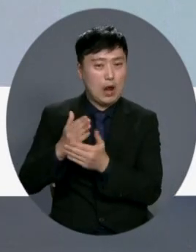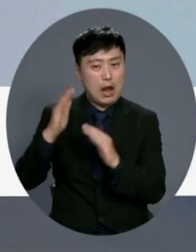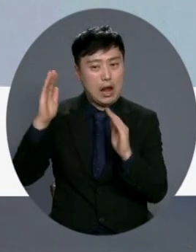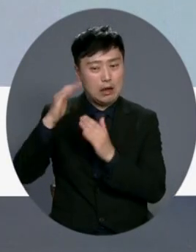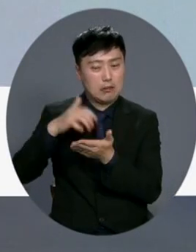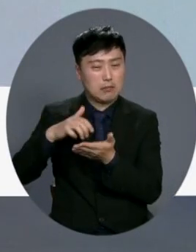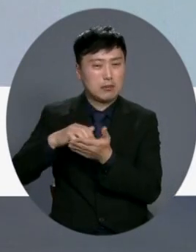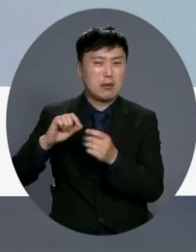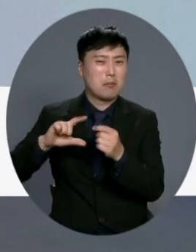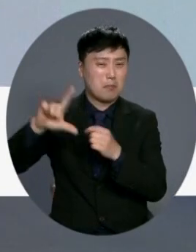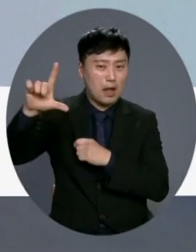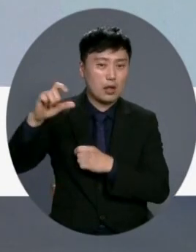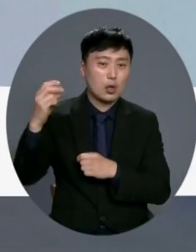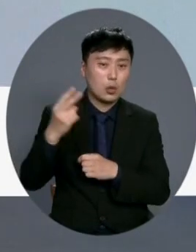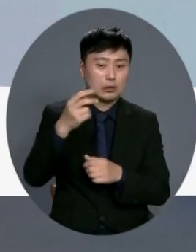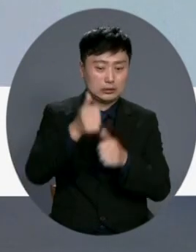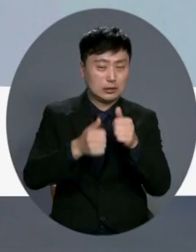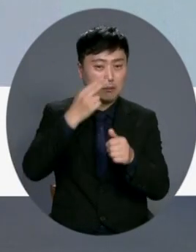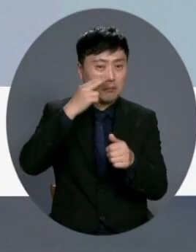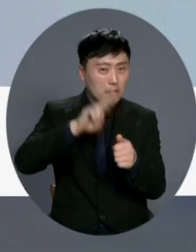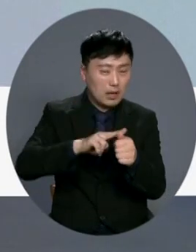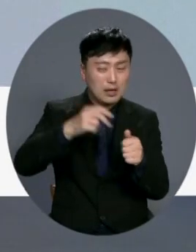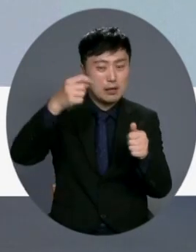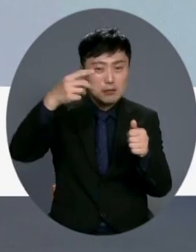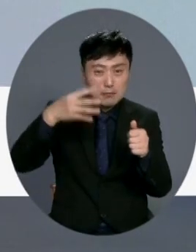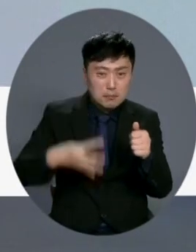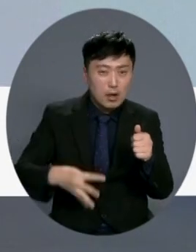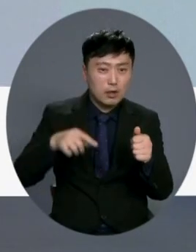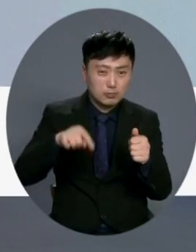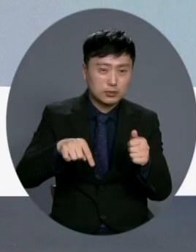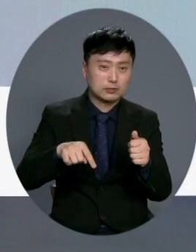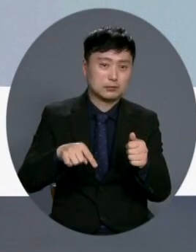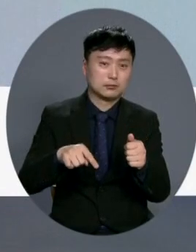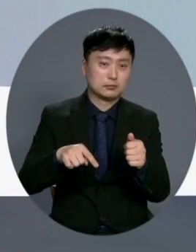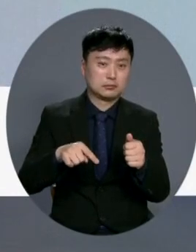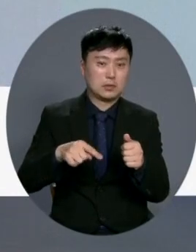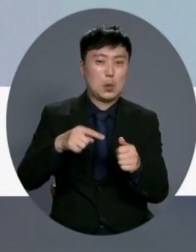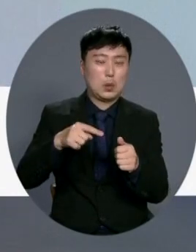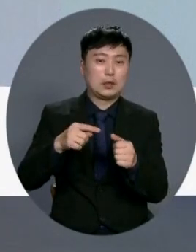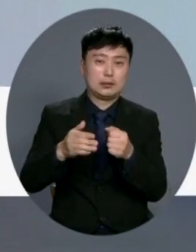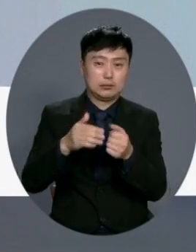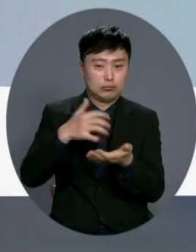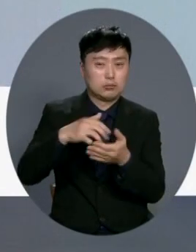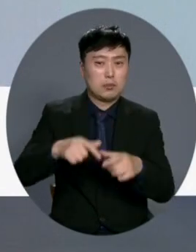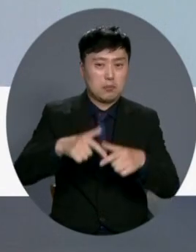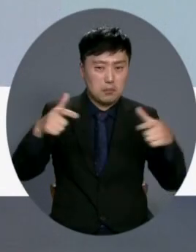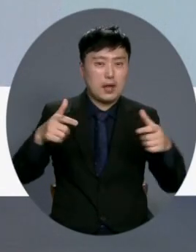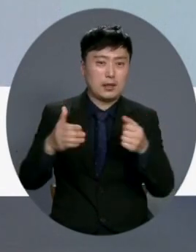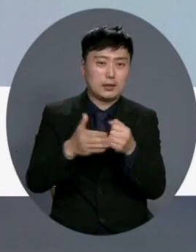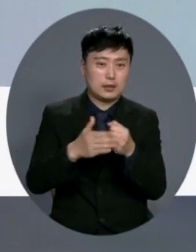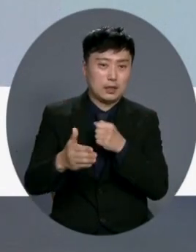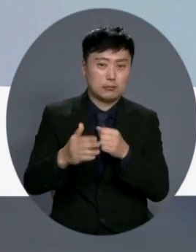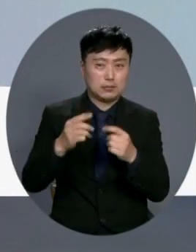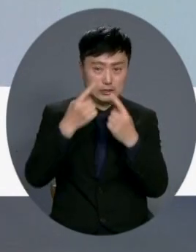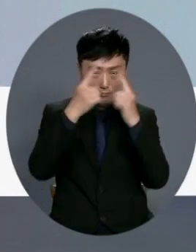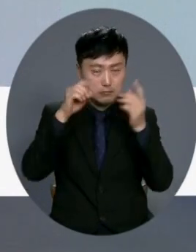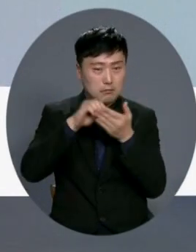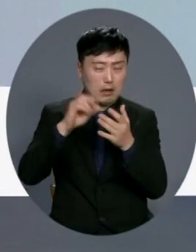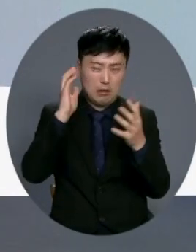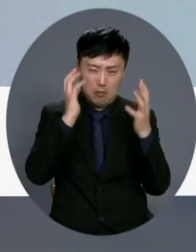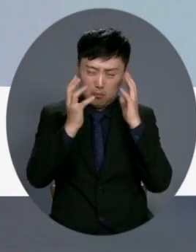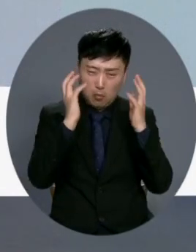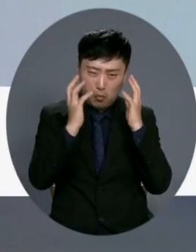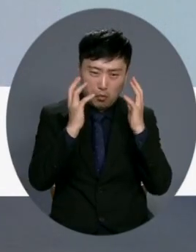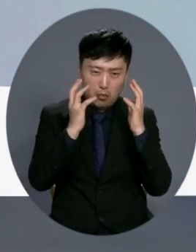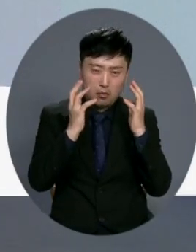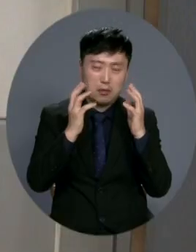여기에 N수생이 크게 늘면서 입시 판도에 큰 변수로 등장해 맞춤형 입시 전략을 세우는 것이 중요해졌습니다. 이상훈 기자